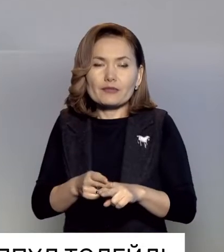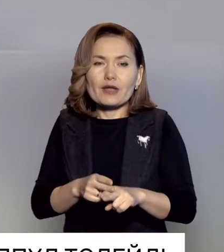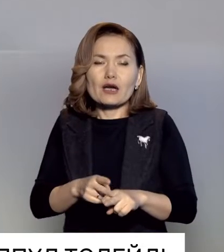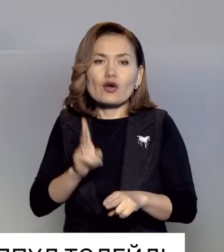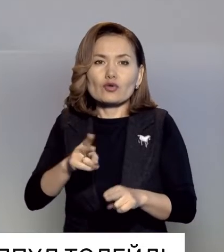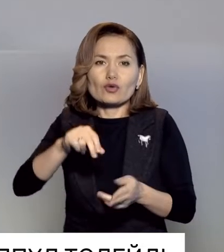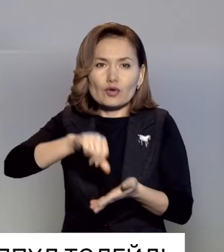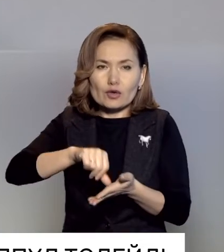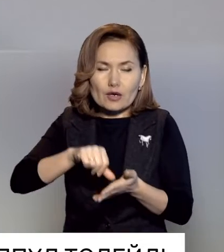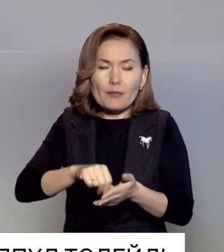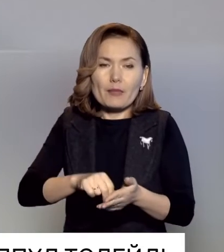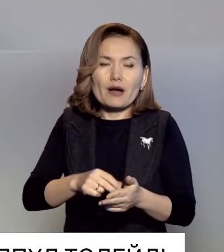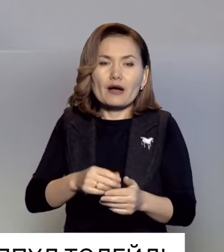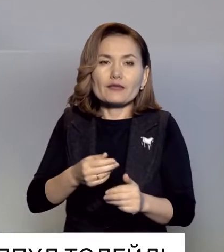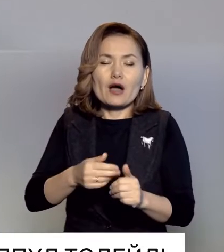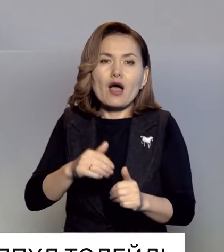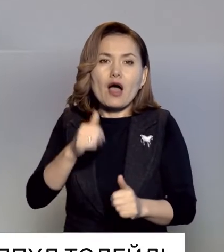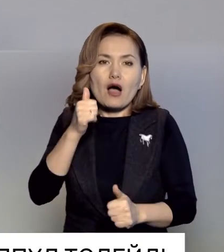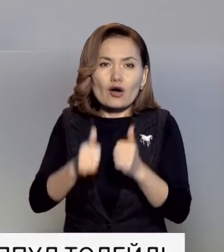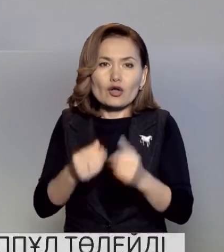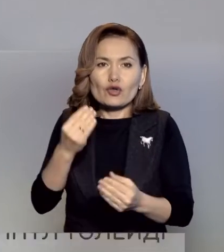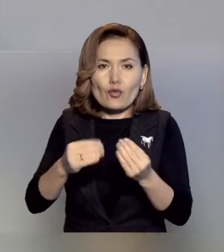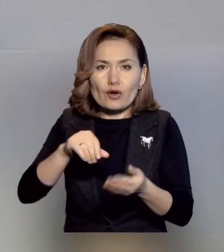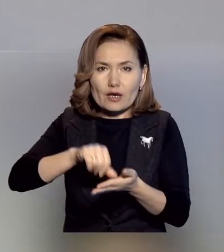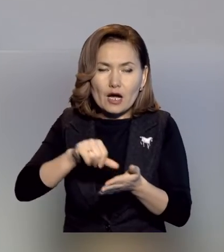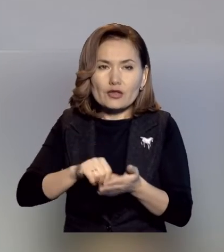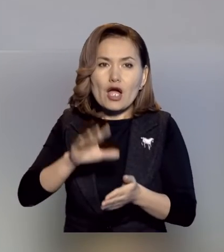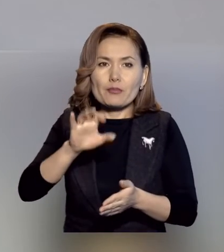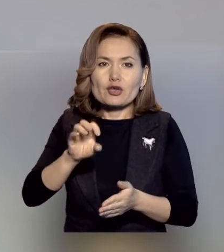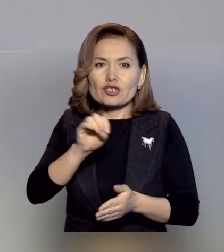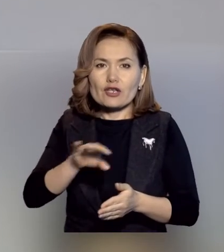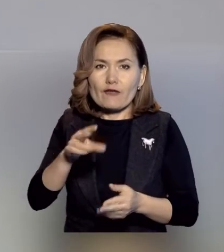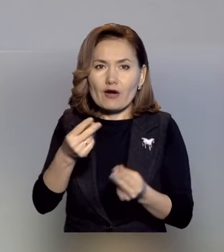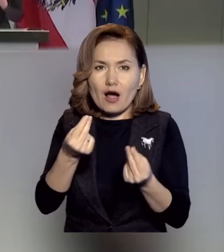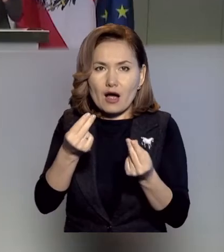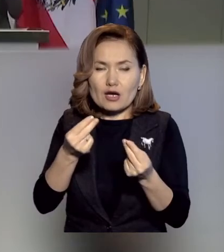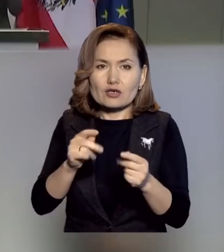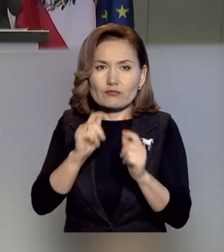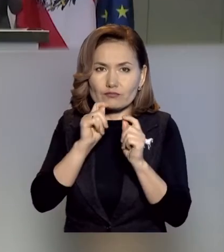өткізбек, лотереяның әр 10-шы қатысушысы 500 евро көлемінде ақшалай купон ұта алады.